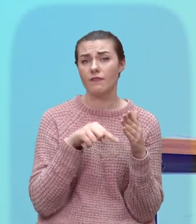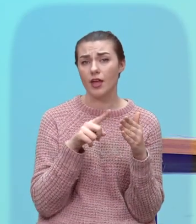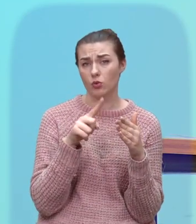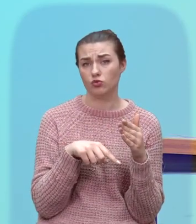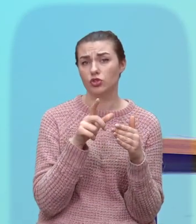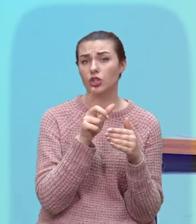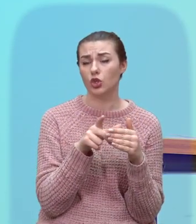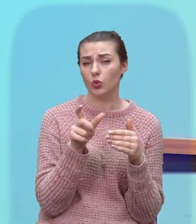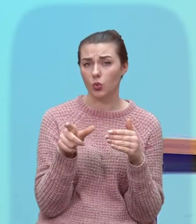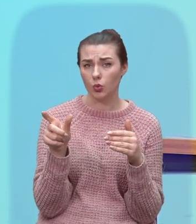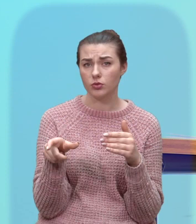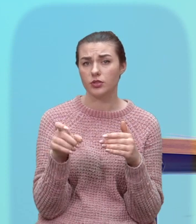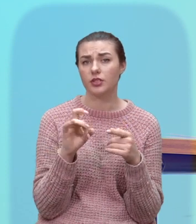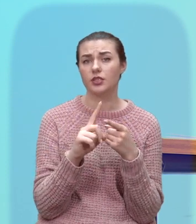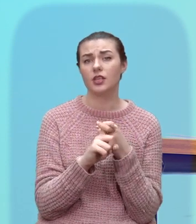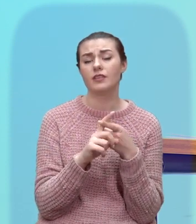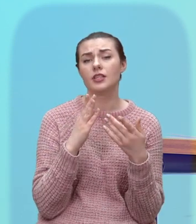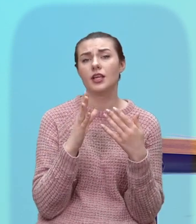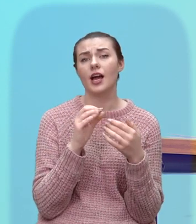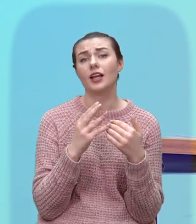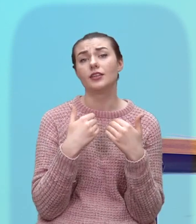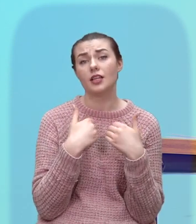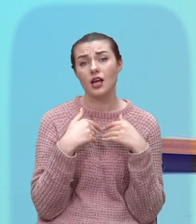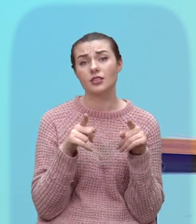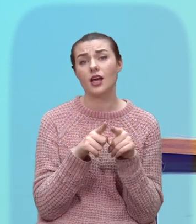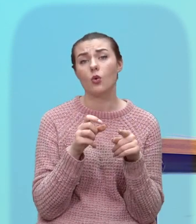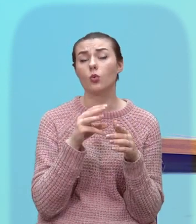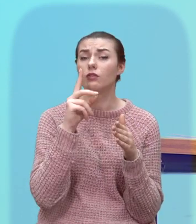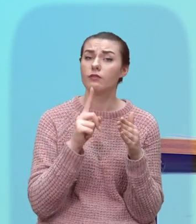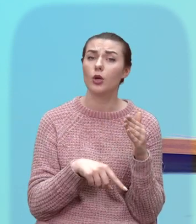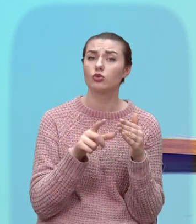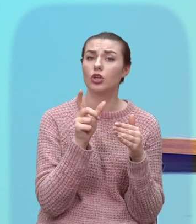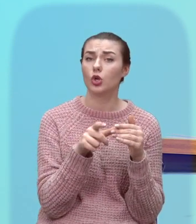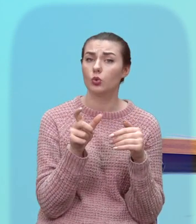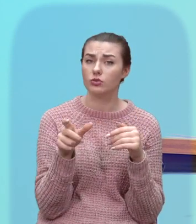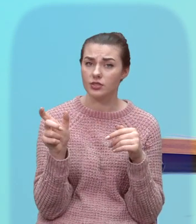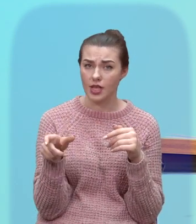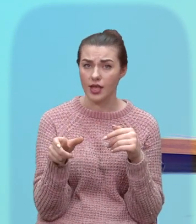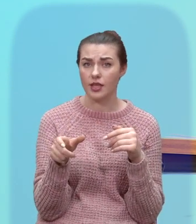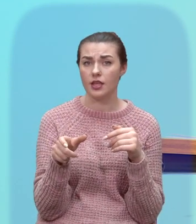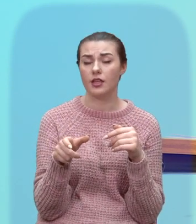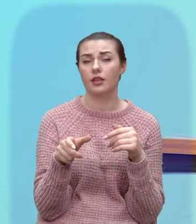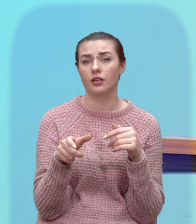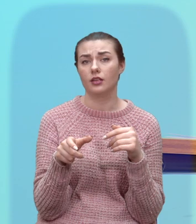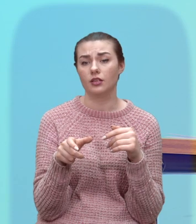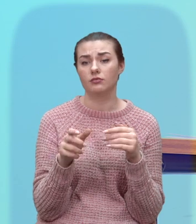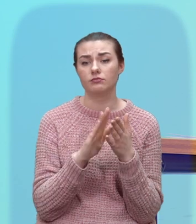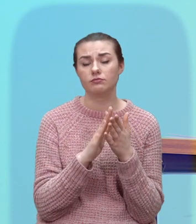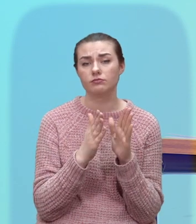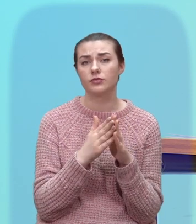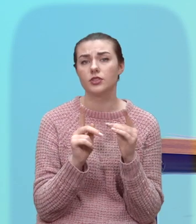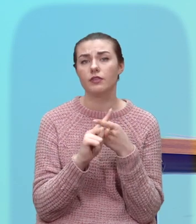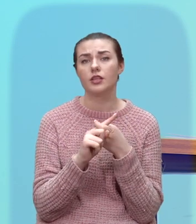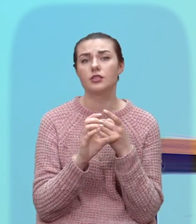верующие и зависит ли от нас как от верующих так скажем